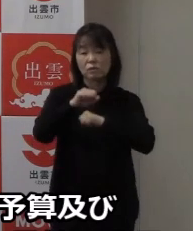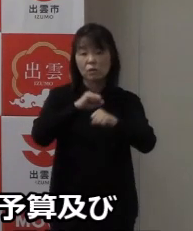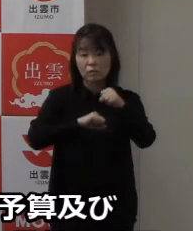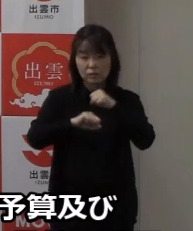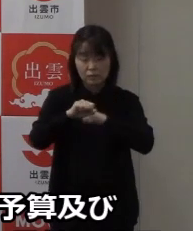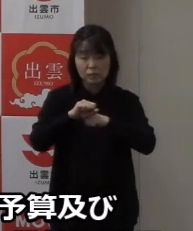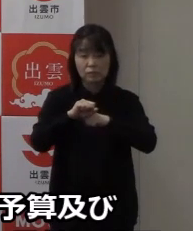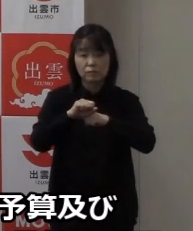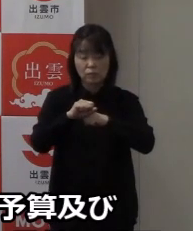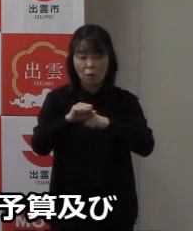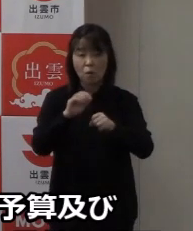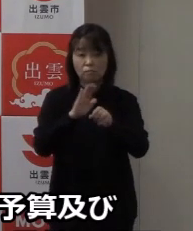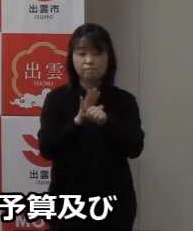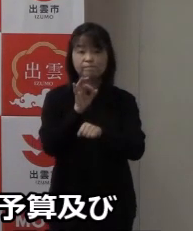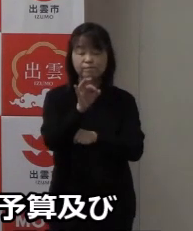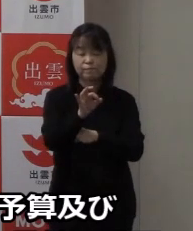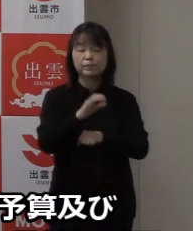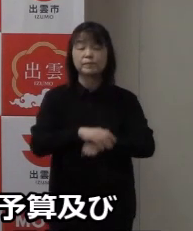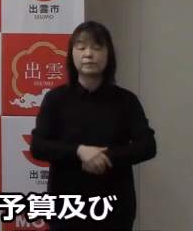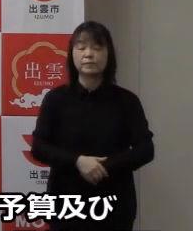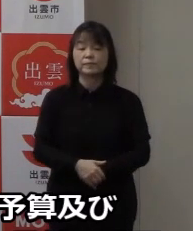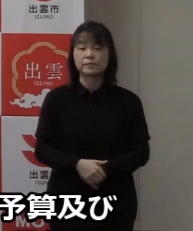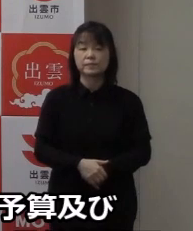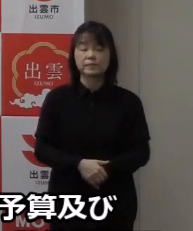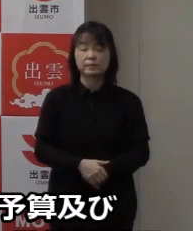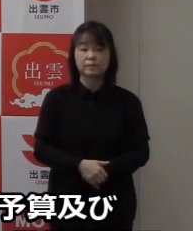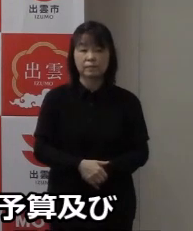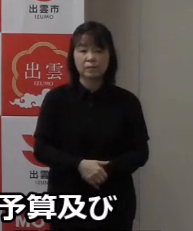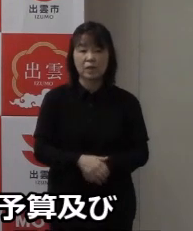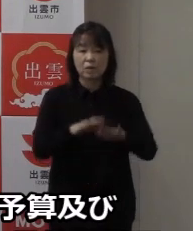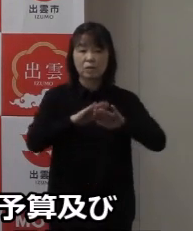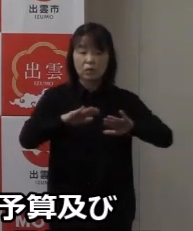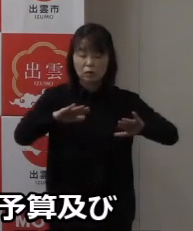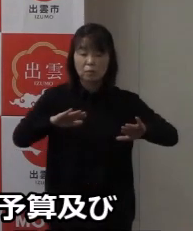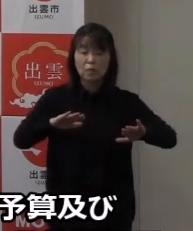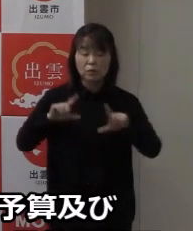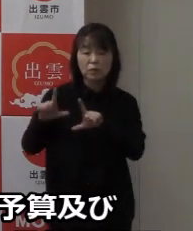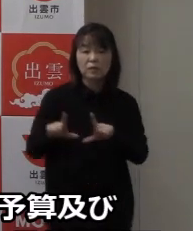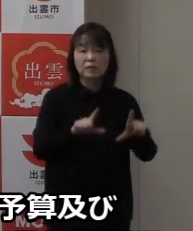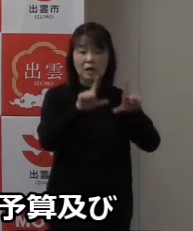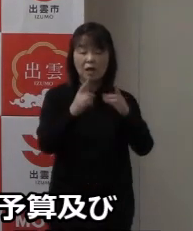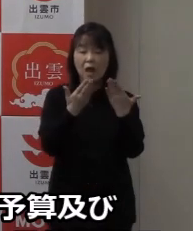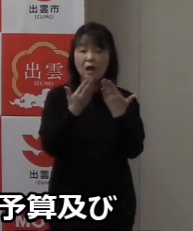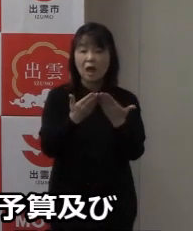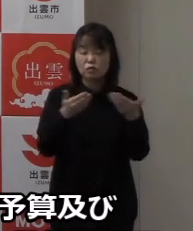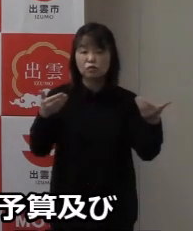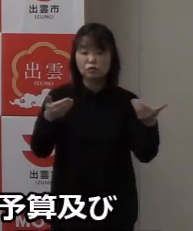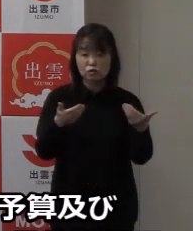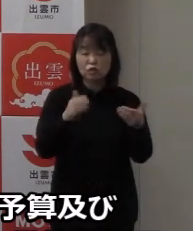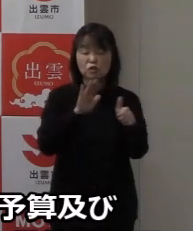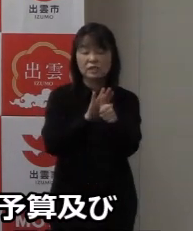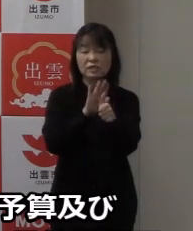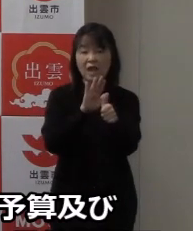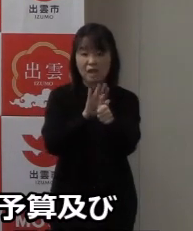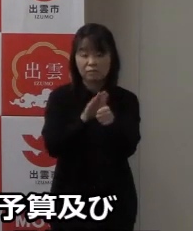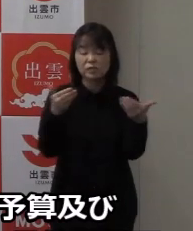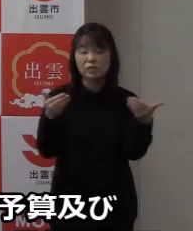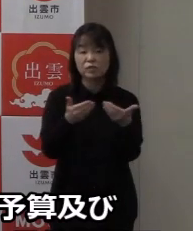たいと思っております。そして子どもの生活学習支援事業ということで、